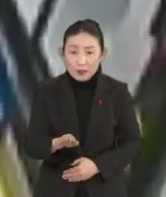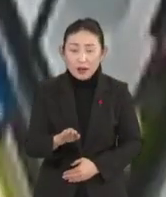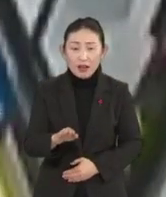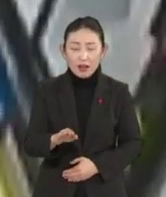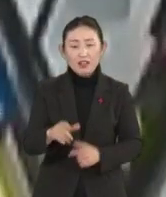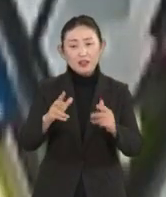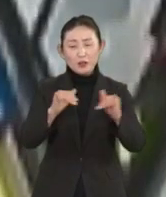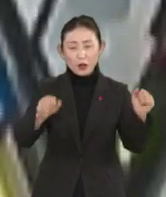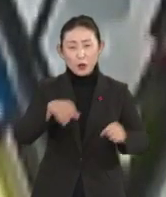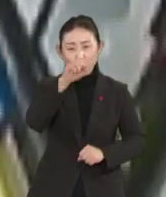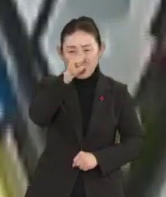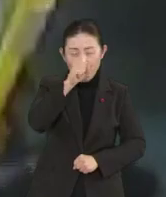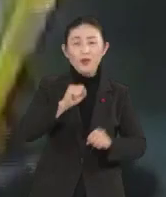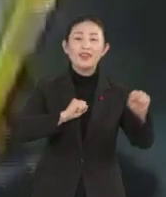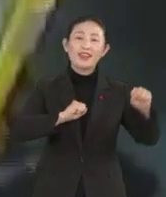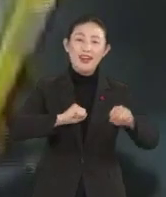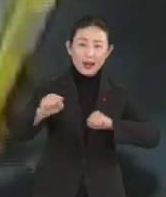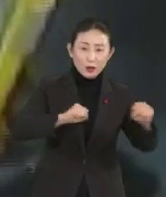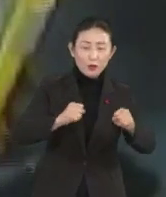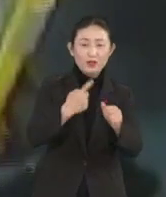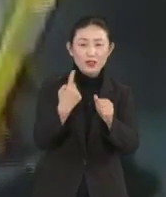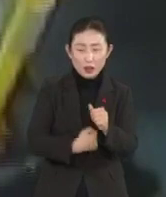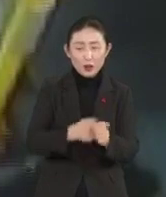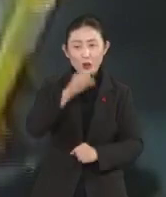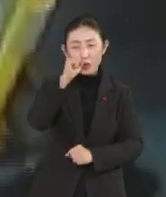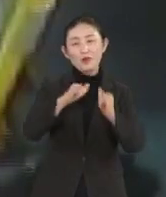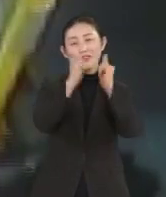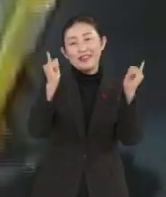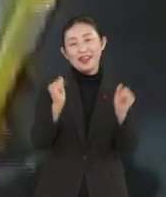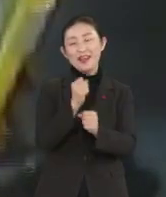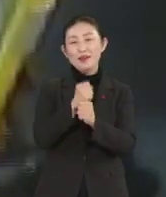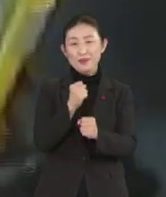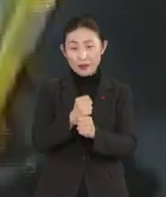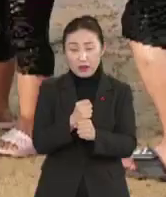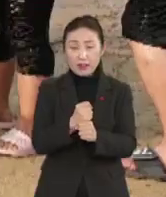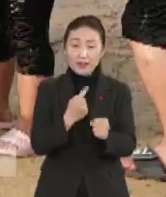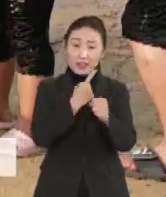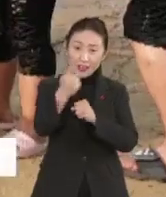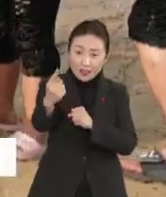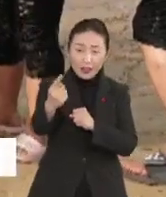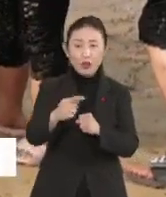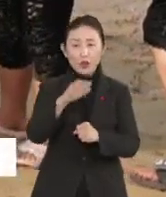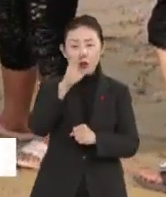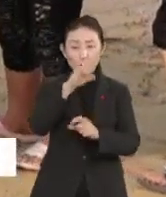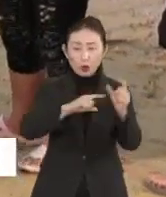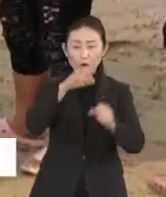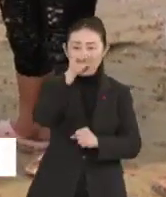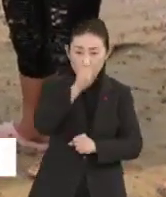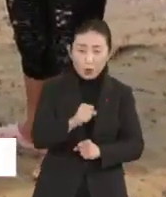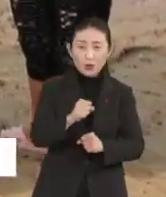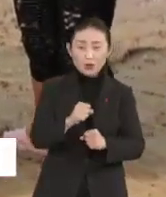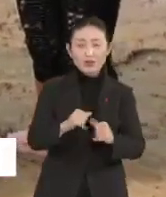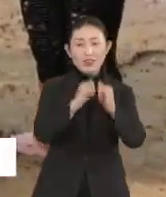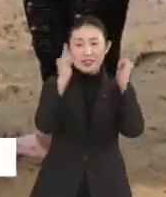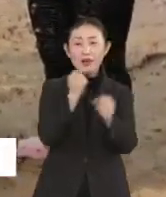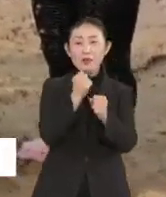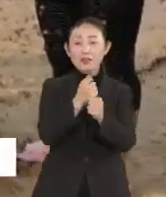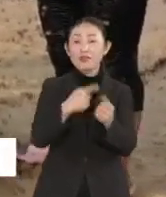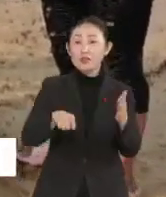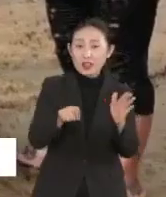지역민들의 선한 행동은 더 좋은 사회를 꿈꾸게 했습니다 tjb는 다가오는 새해에도 보다 따뜻한 지역사회를 만들도록